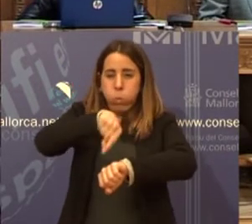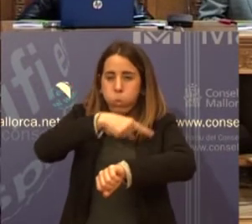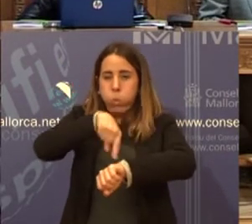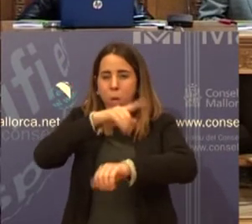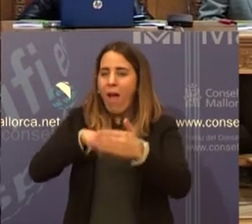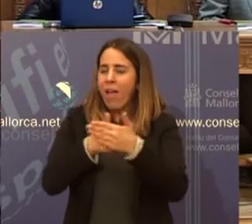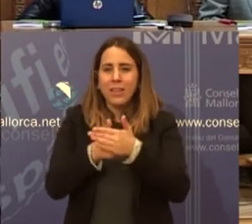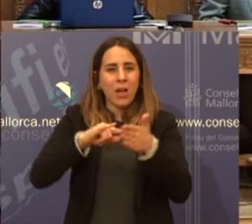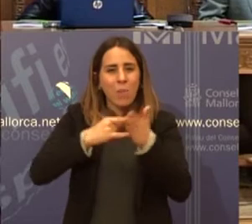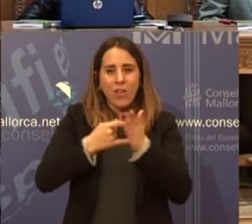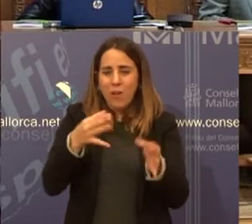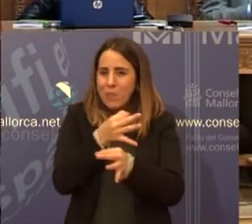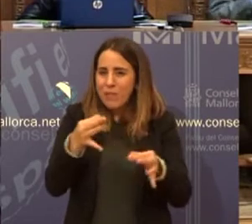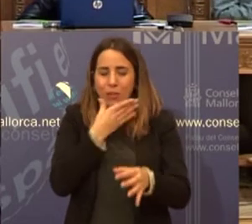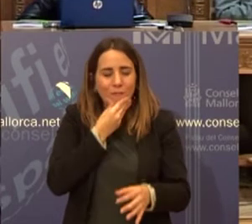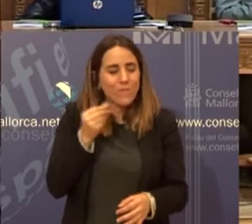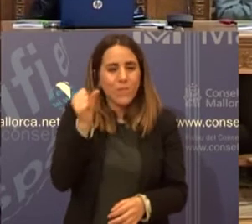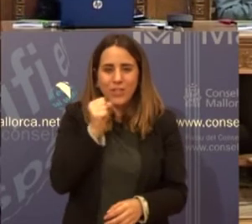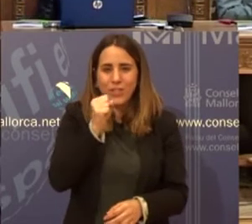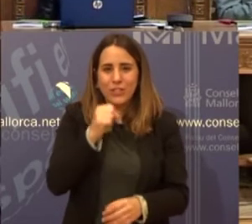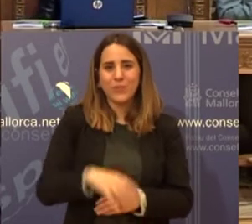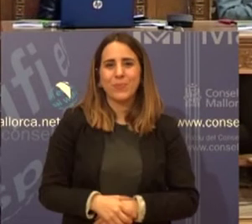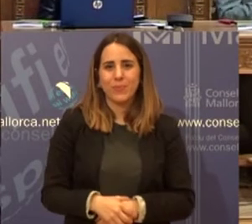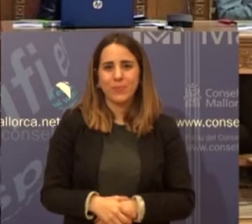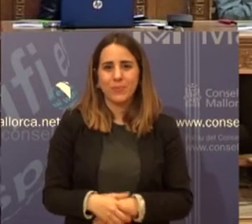aquest projecte sigui tan guapo.